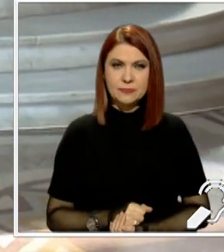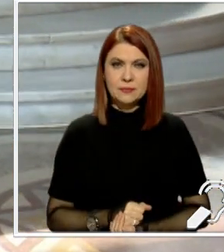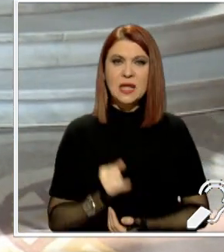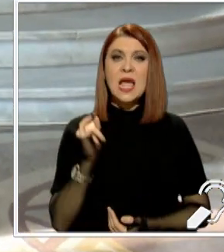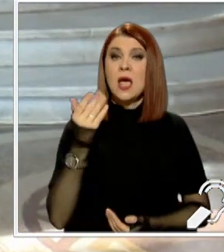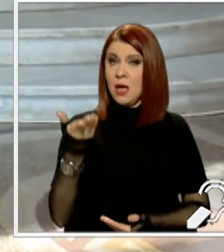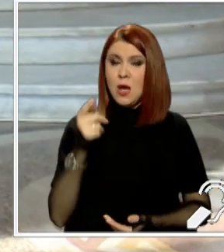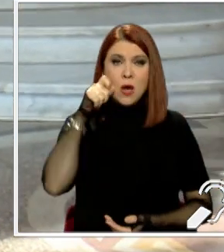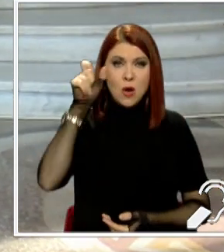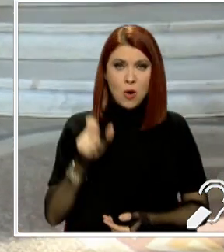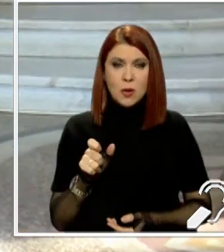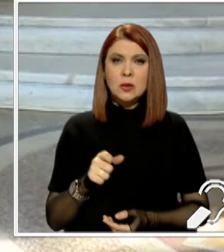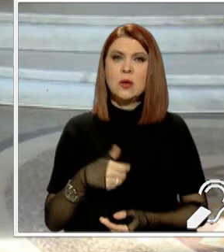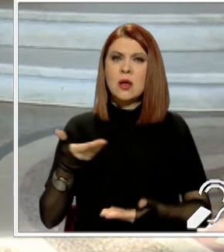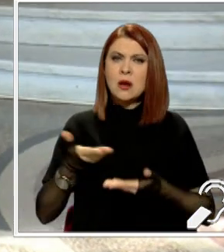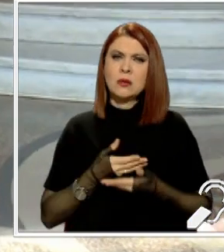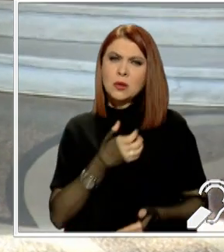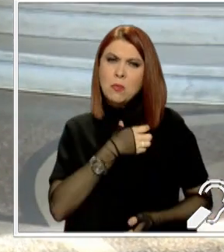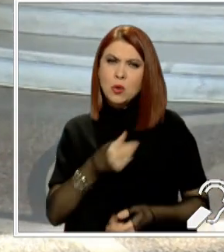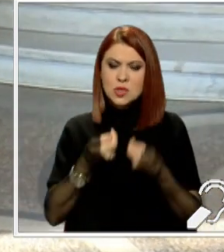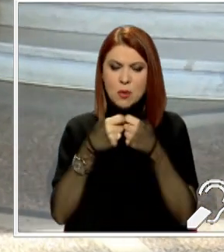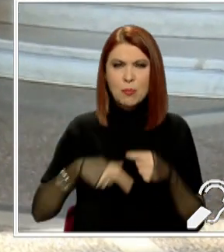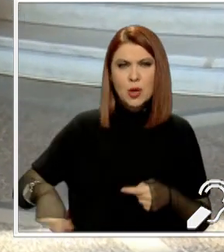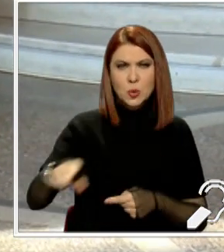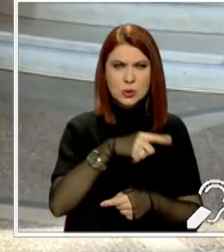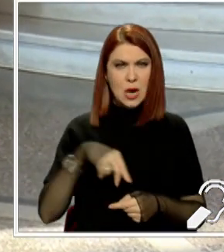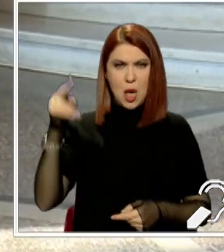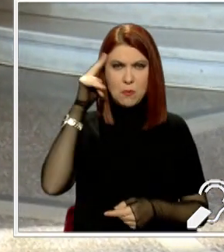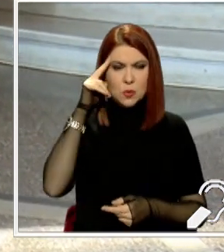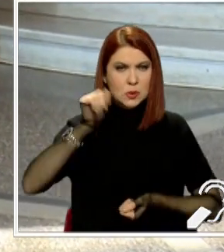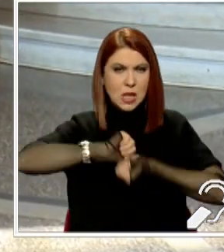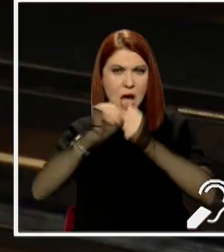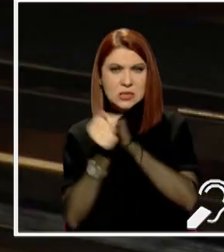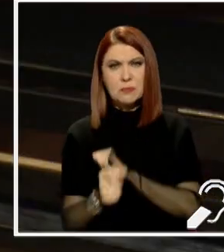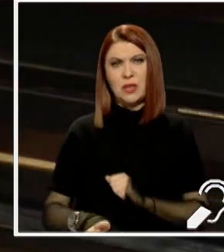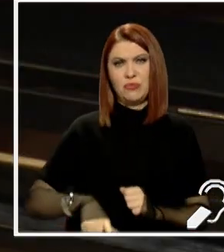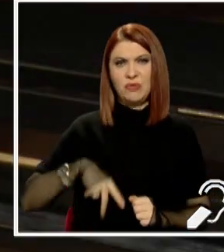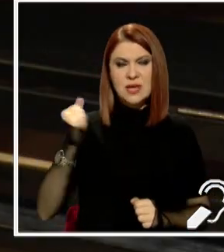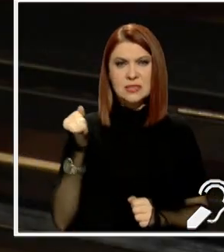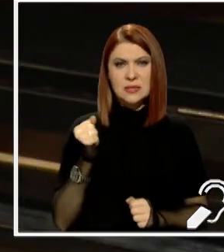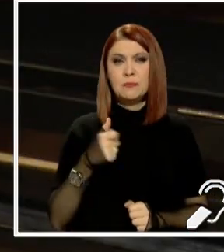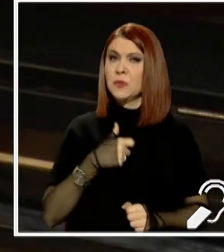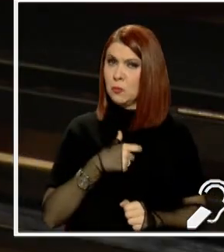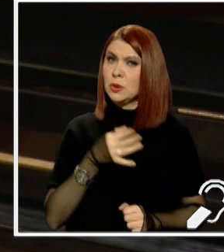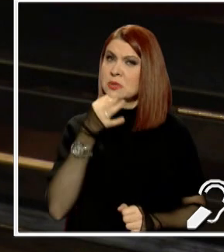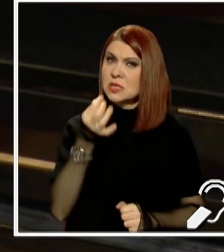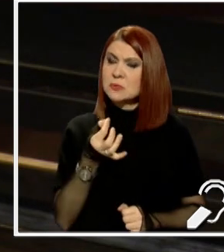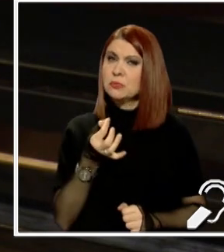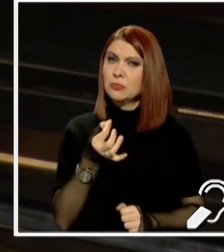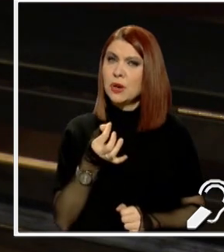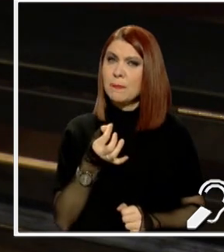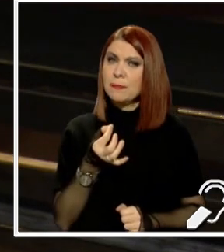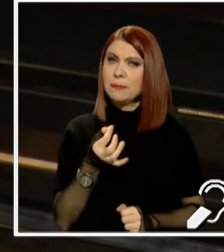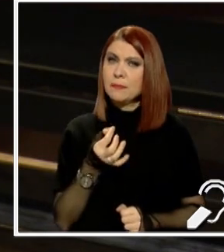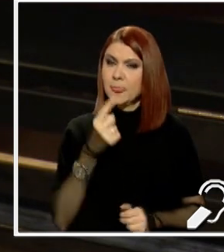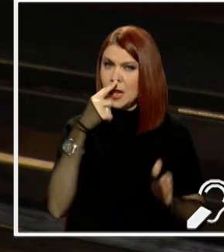Iancu Zuckerman ne-a nobilat pe noi toți care l-am cunoscut. A schimbat destine. Am putea spune că